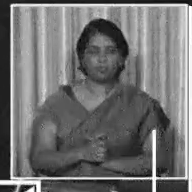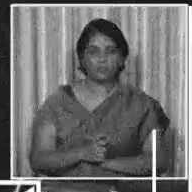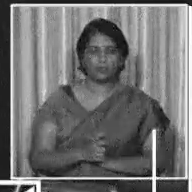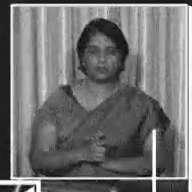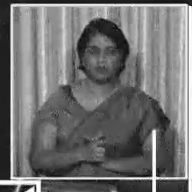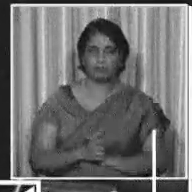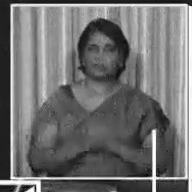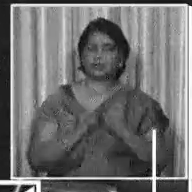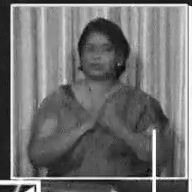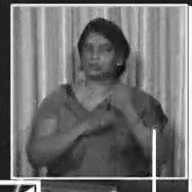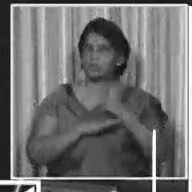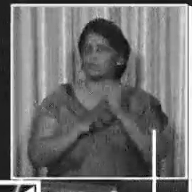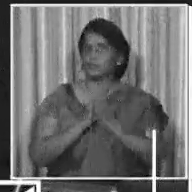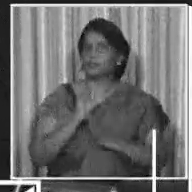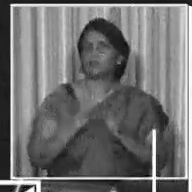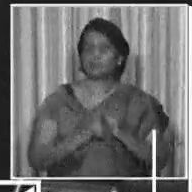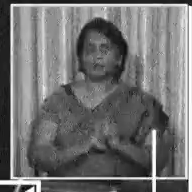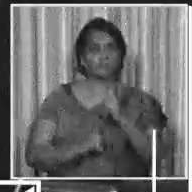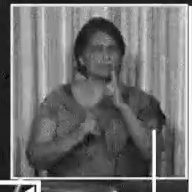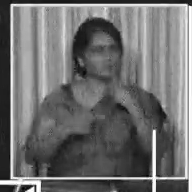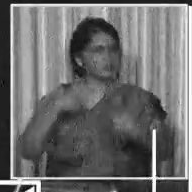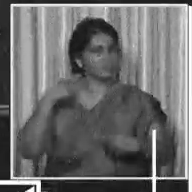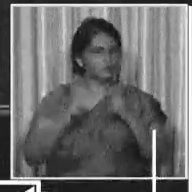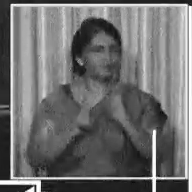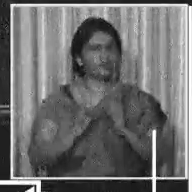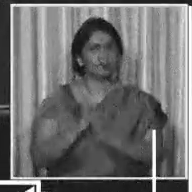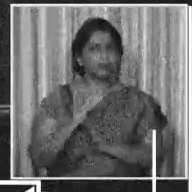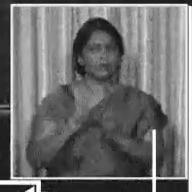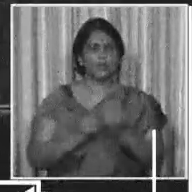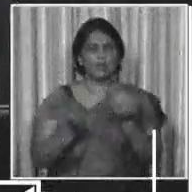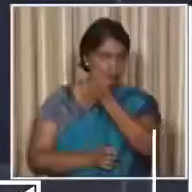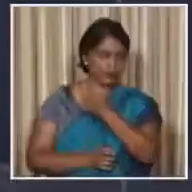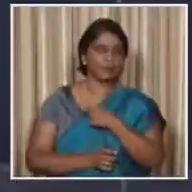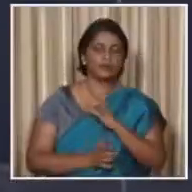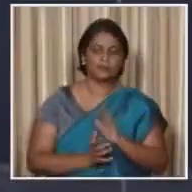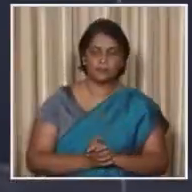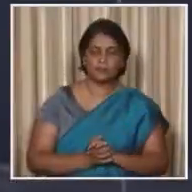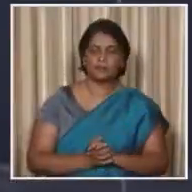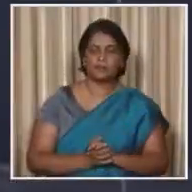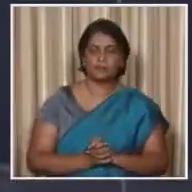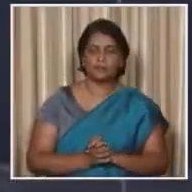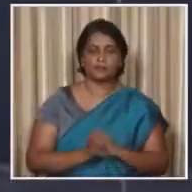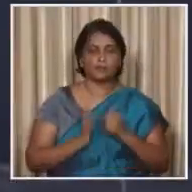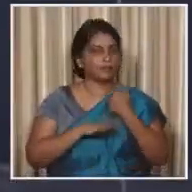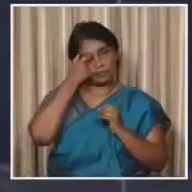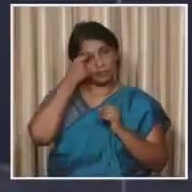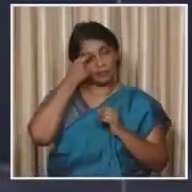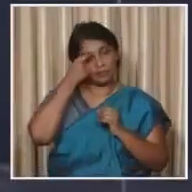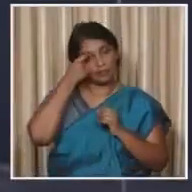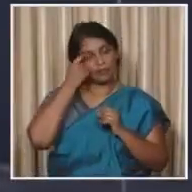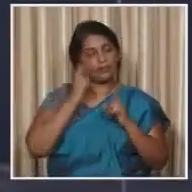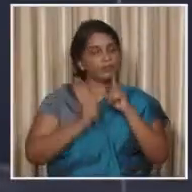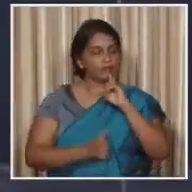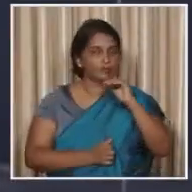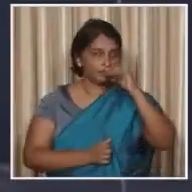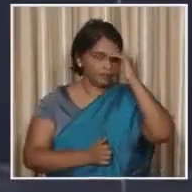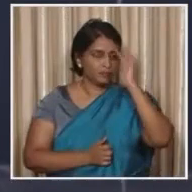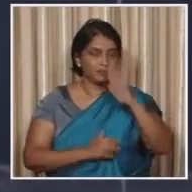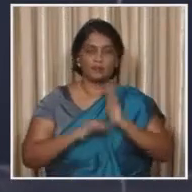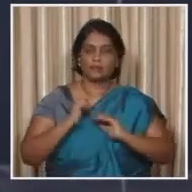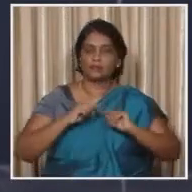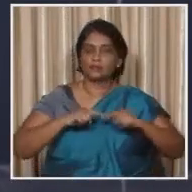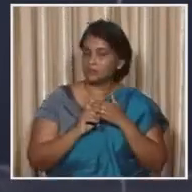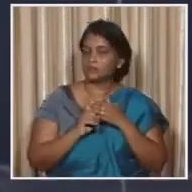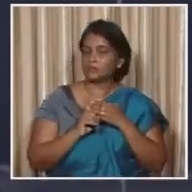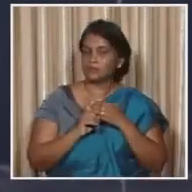ගරු මුලසනාරූඪ මන්ත්‍රීතුමනි එකම විවාදේ මන්ත්‍රීවරයෙකුට දෙවතාවක් කතා කරන්න පුළුවන්. ගරු මුලසනාරූඪ මන්ත්‍රීතුමනි කතානායකතුමාගේ